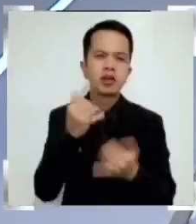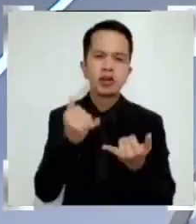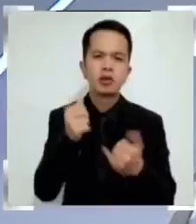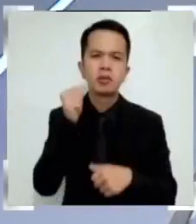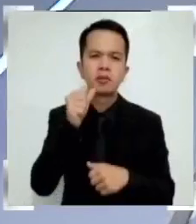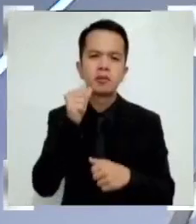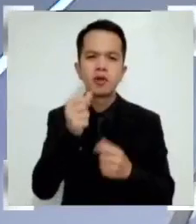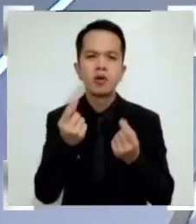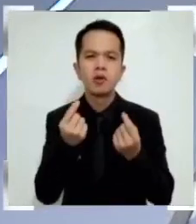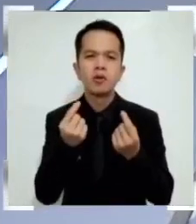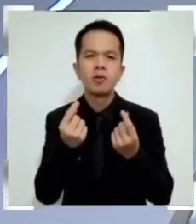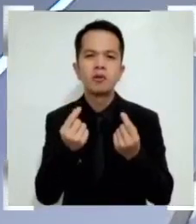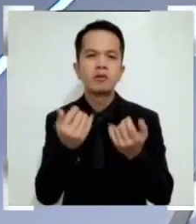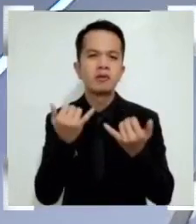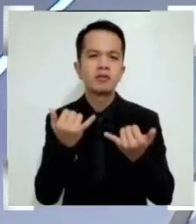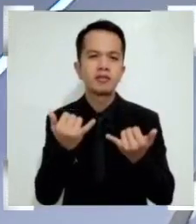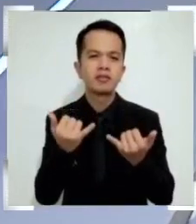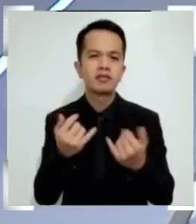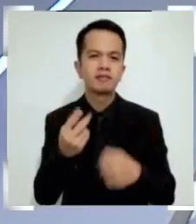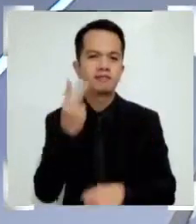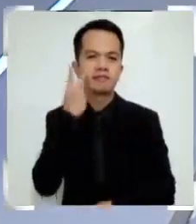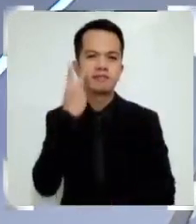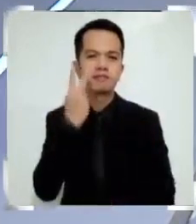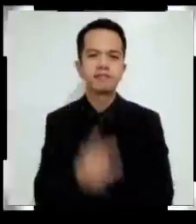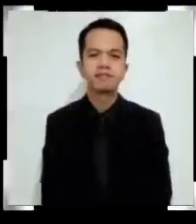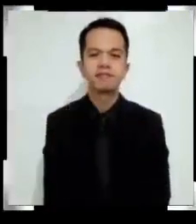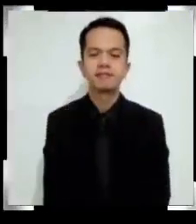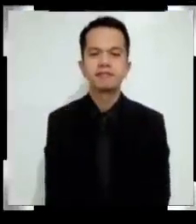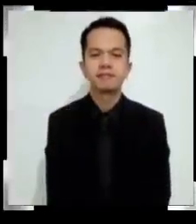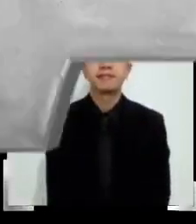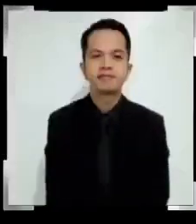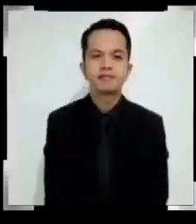magiging anak. Ating saksihan.